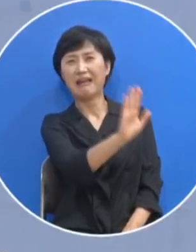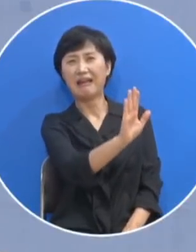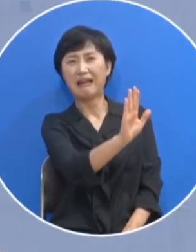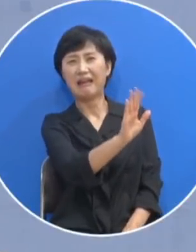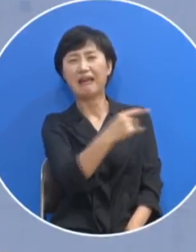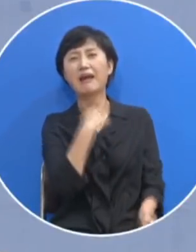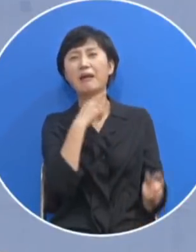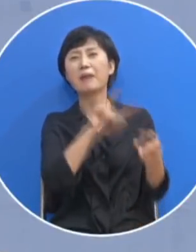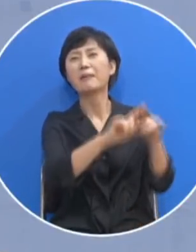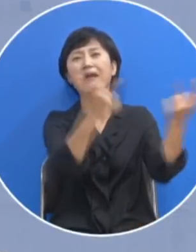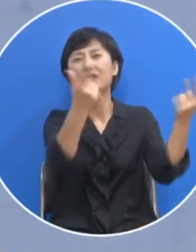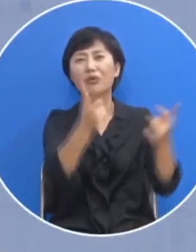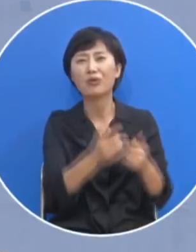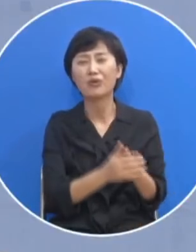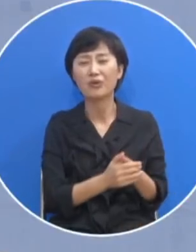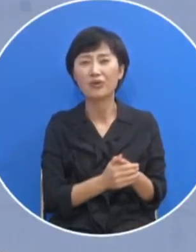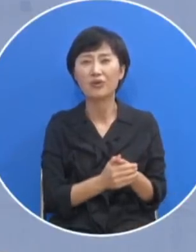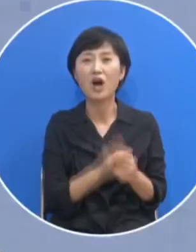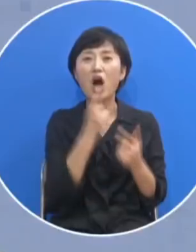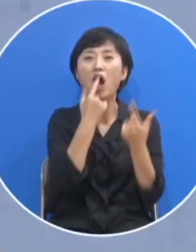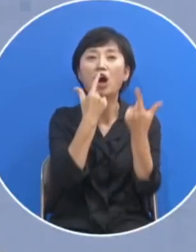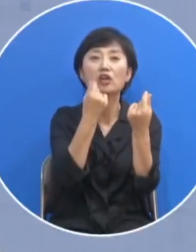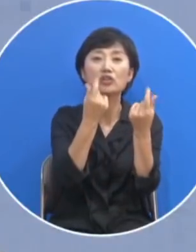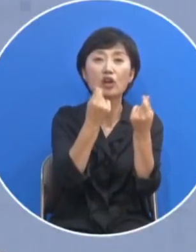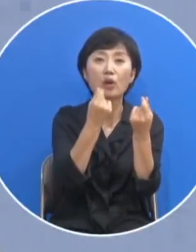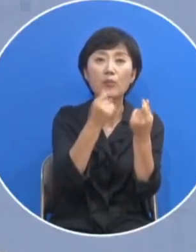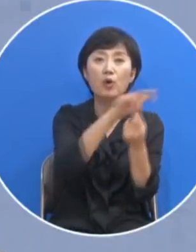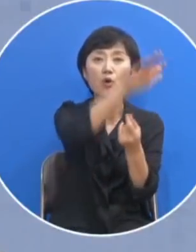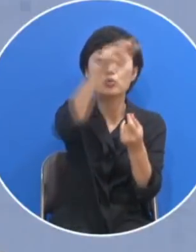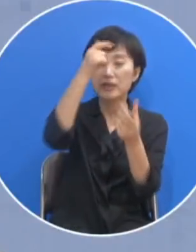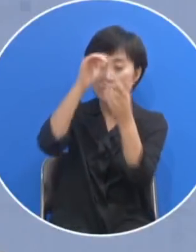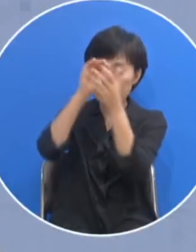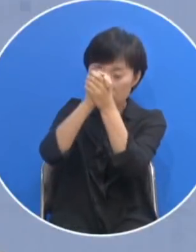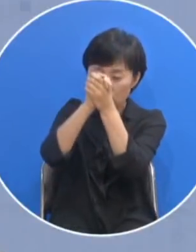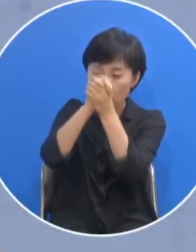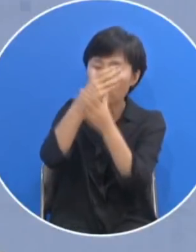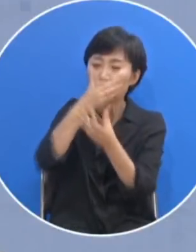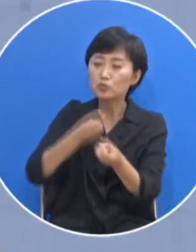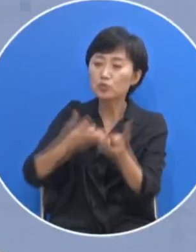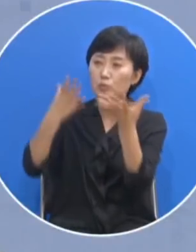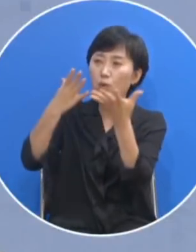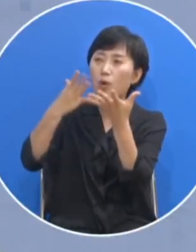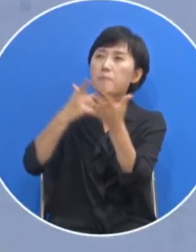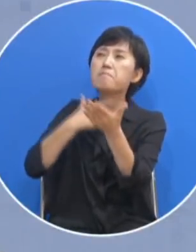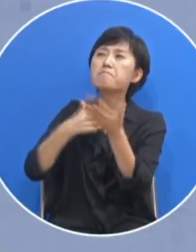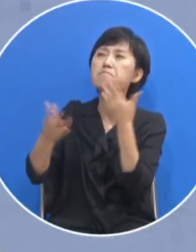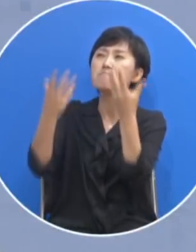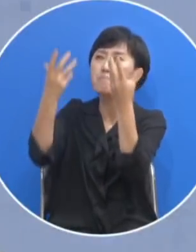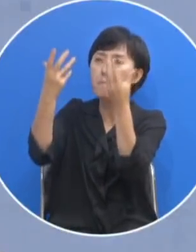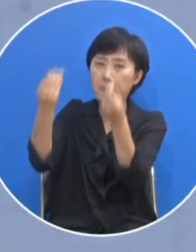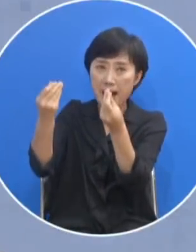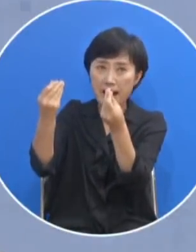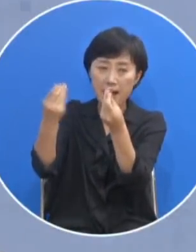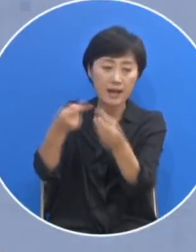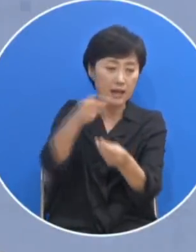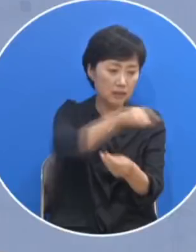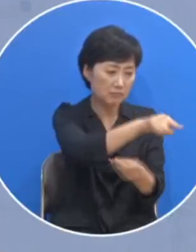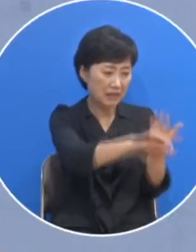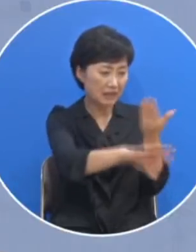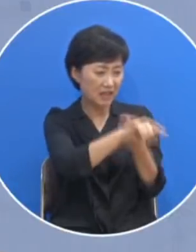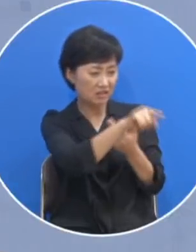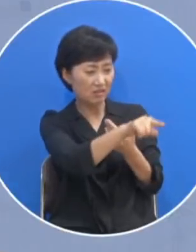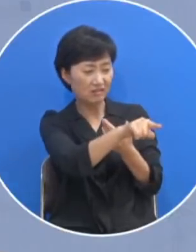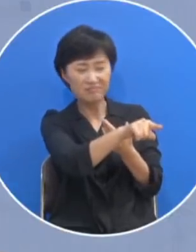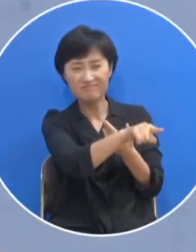eide 맛 진짜 하나님의 기부에 축복을 봉 사람은 다른거 같이 없어요 피부 후리 서브 학생 아파요